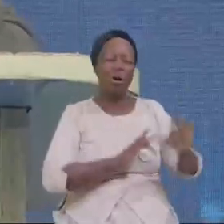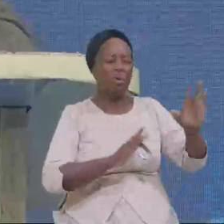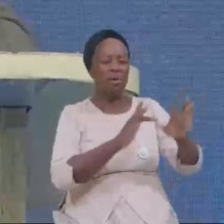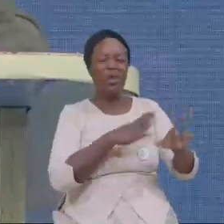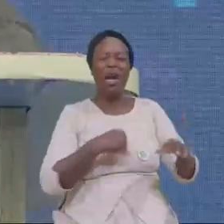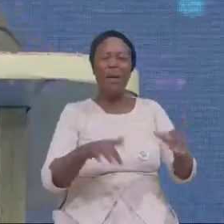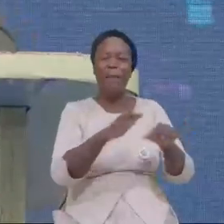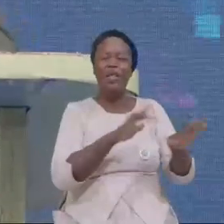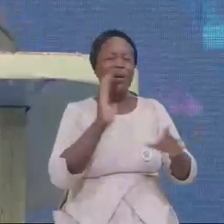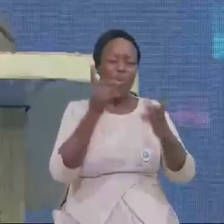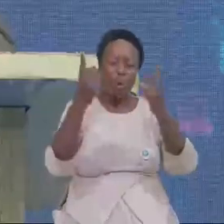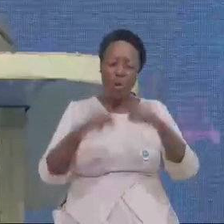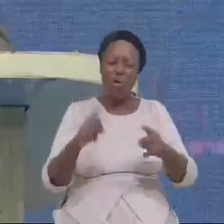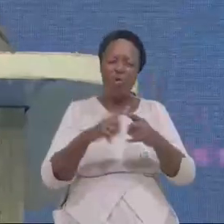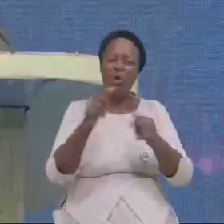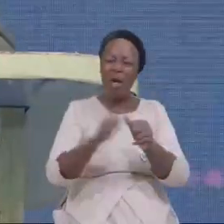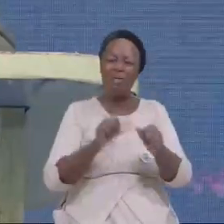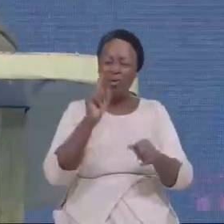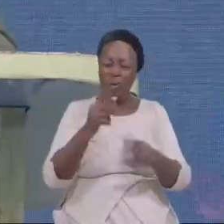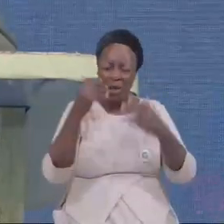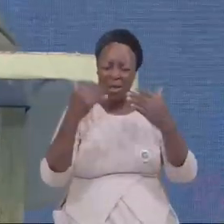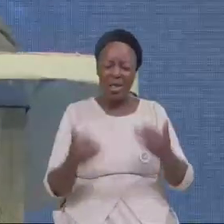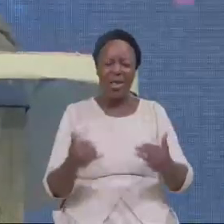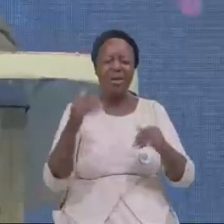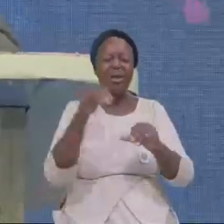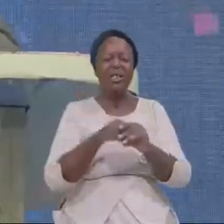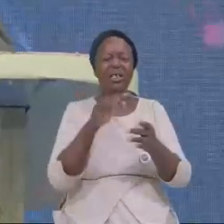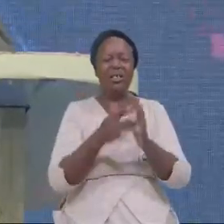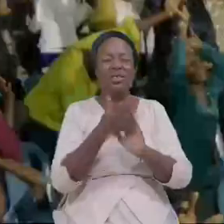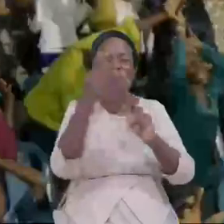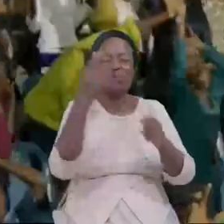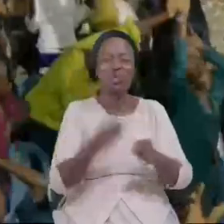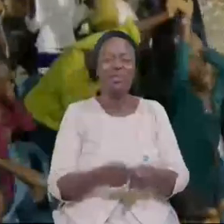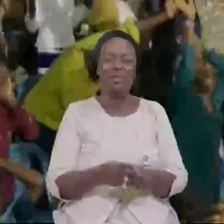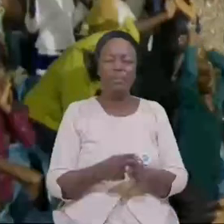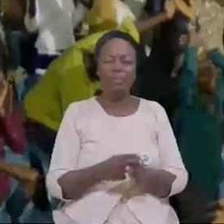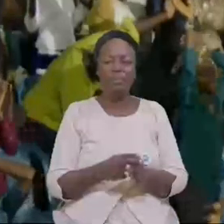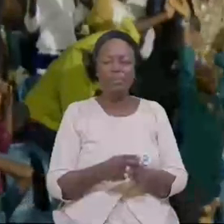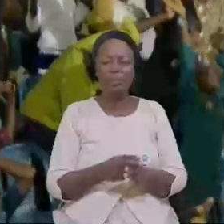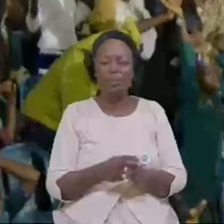miséricorde viennent à chacun maintenant au nom de Jésus.